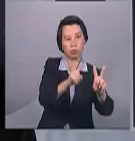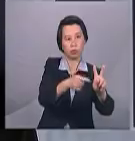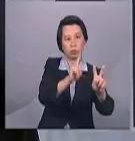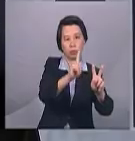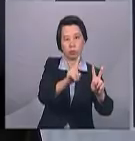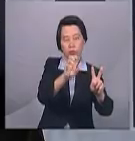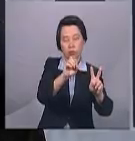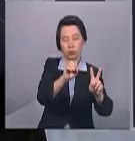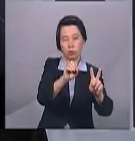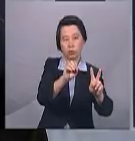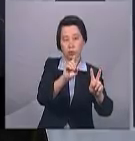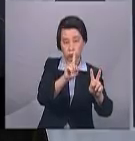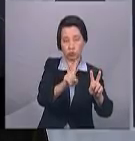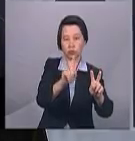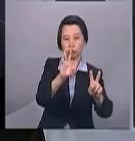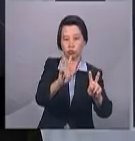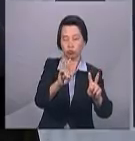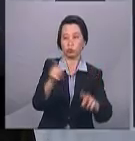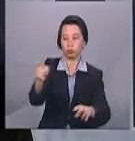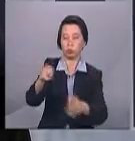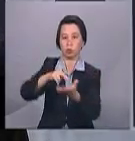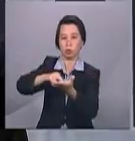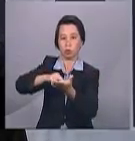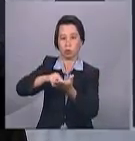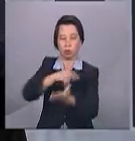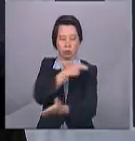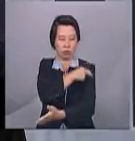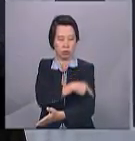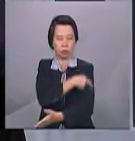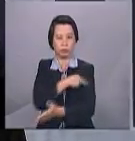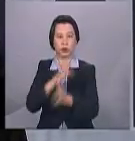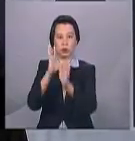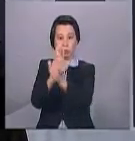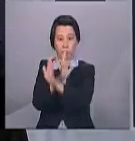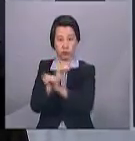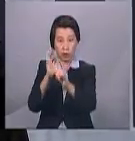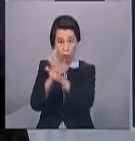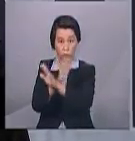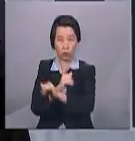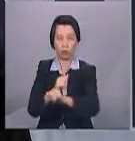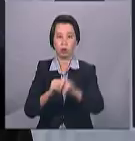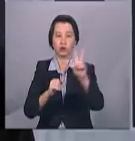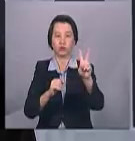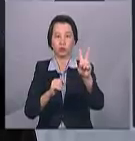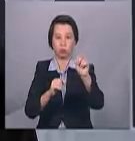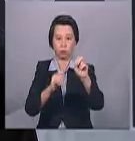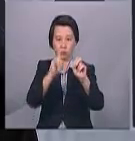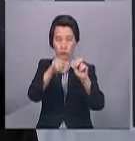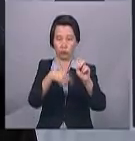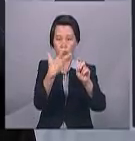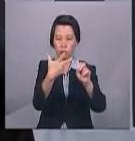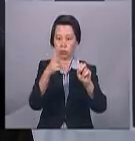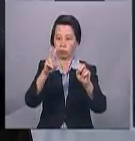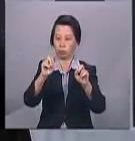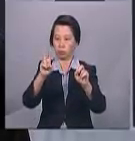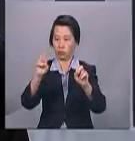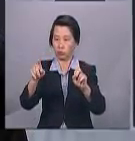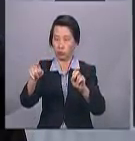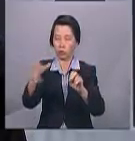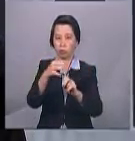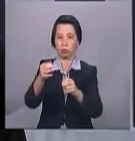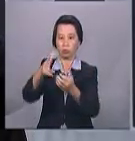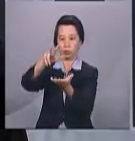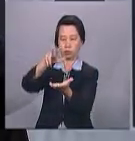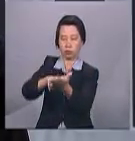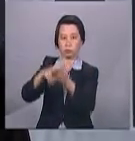ke-2,107. Beliau telah dirawat di Hospital Umum Sarawak pada 20 Mac 2020 dan disahkan